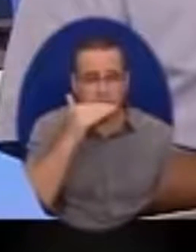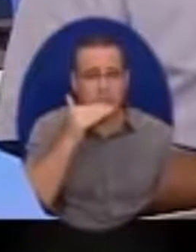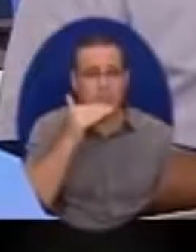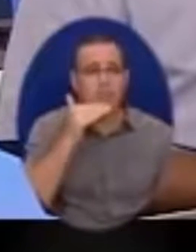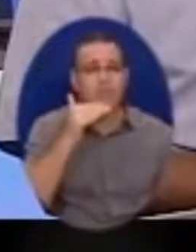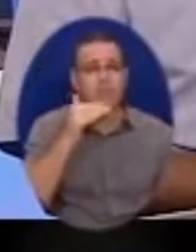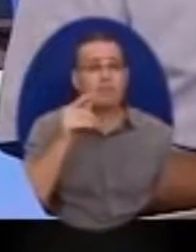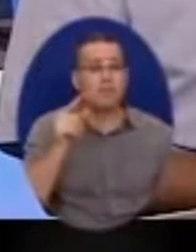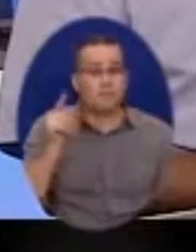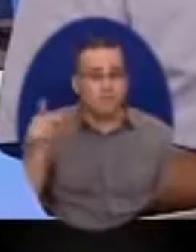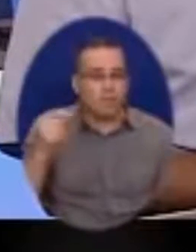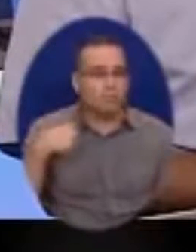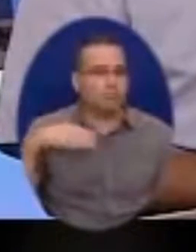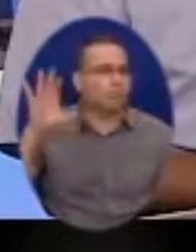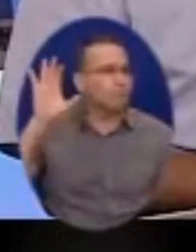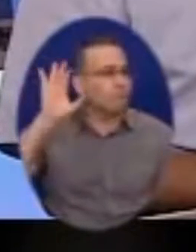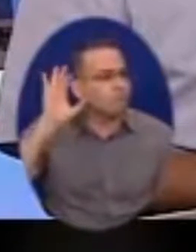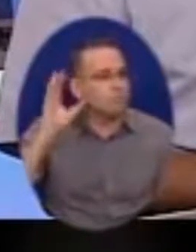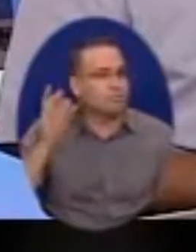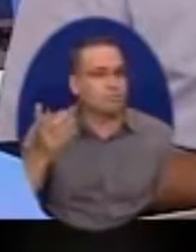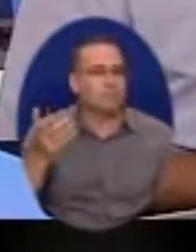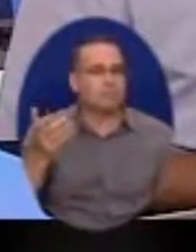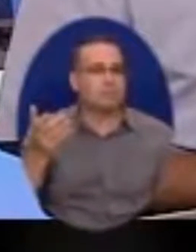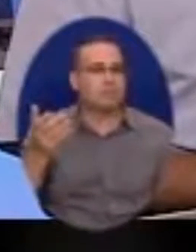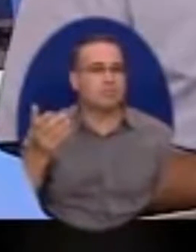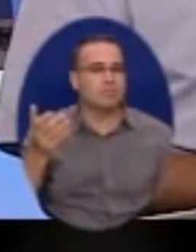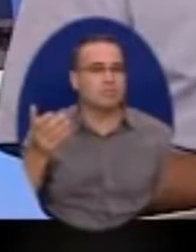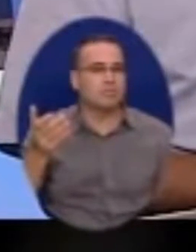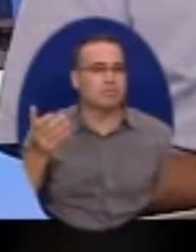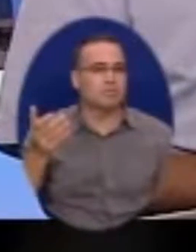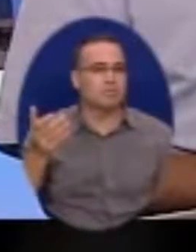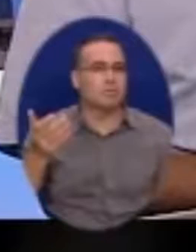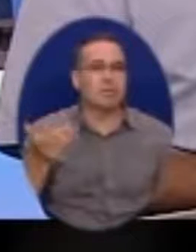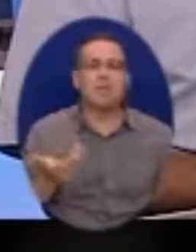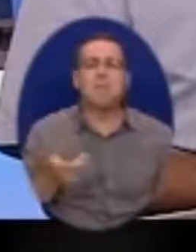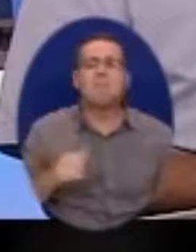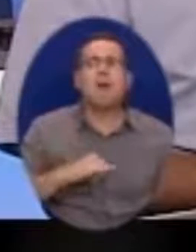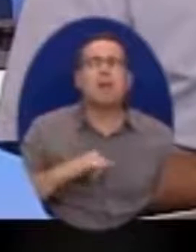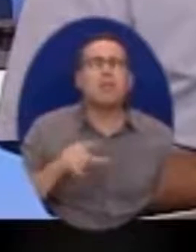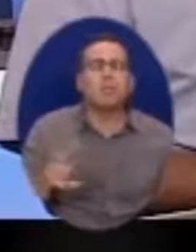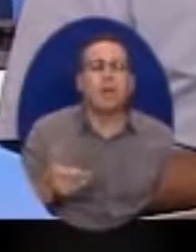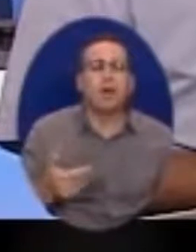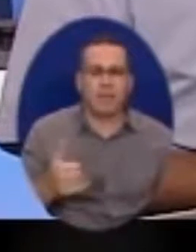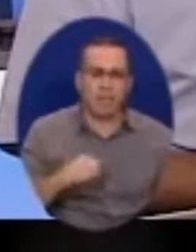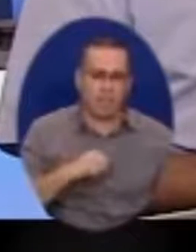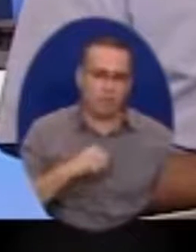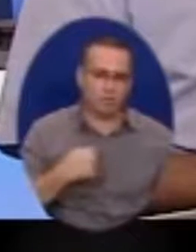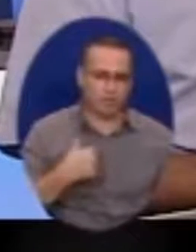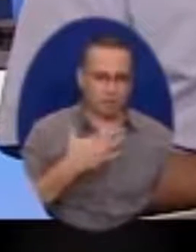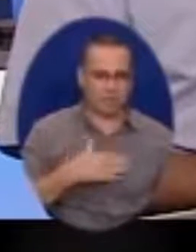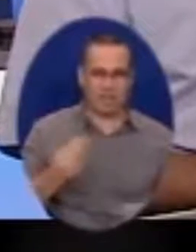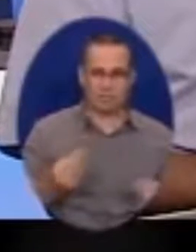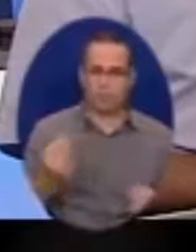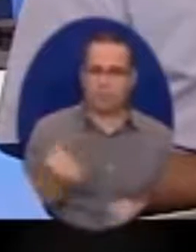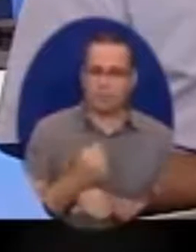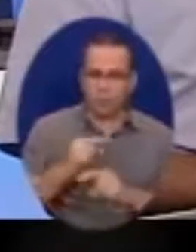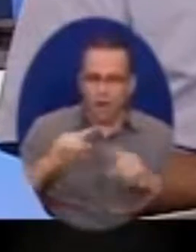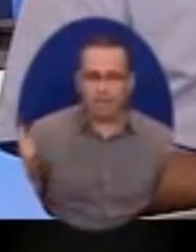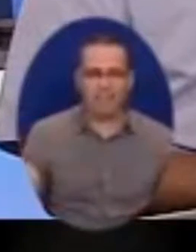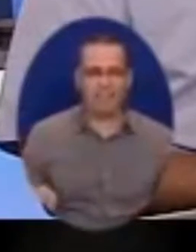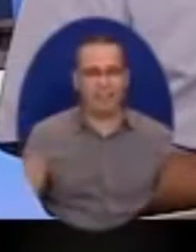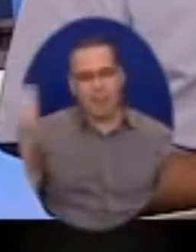דברים אחרים, ולנסות לפרוץ החוצה ולראות עוד... מה עניין אותך? עניין אותי שאני רוצה לעשות משהו אחר. אני רוצה ללמוד משהו